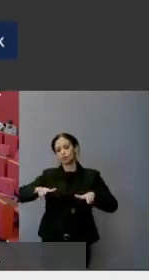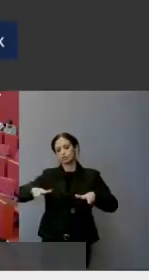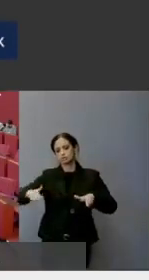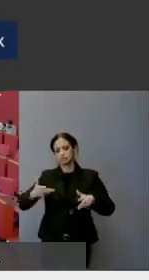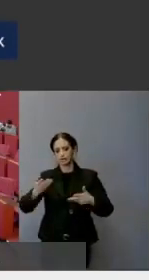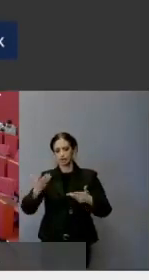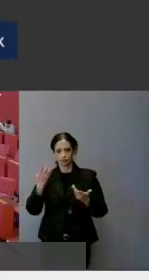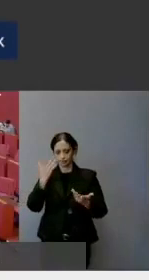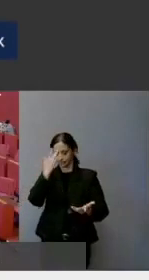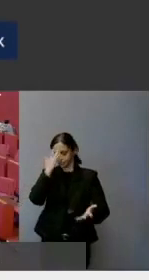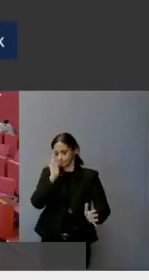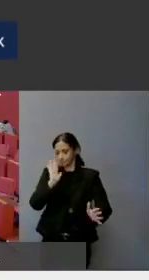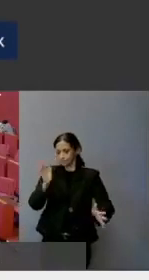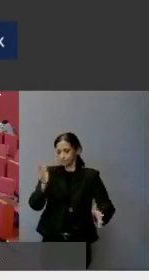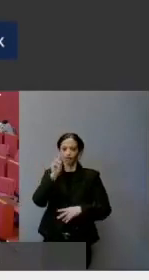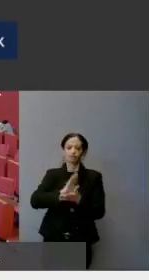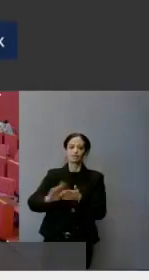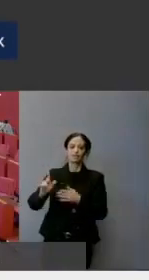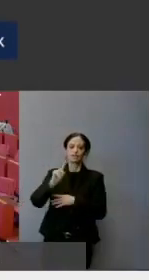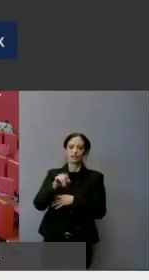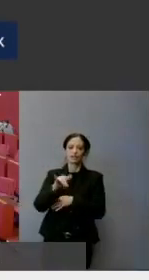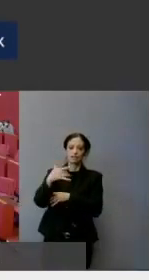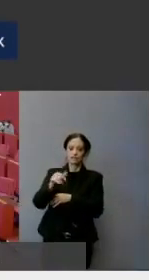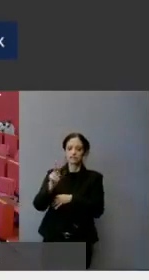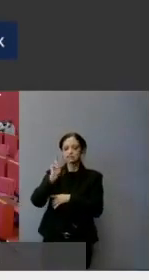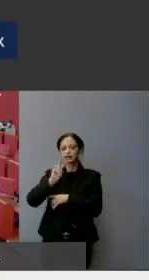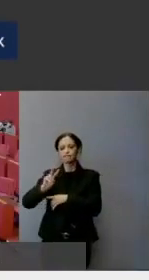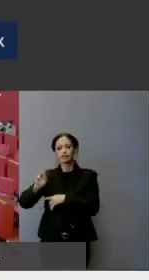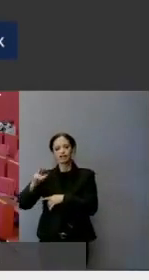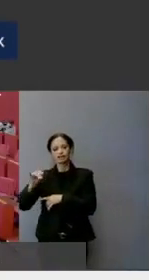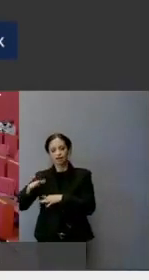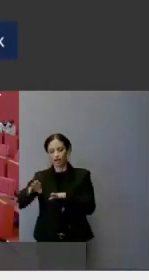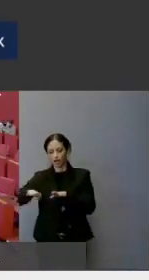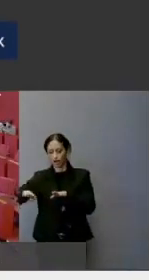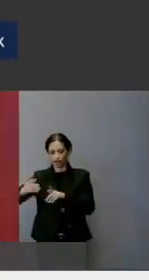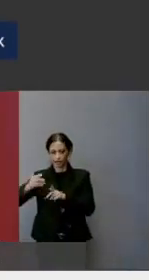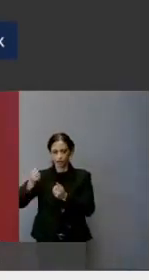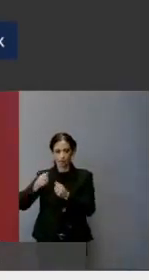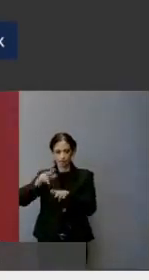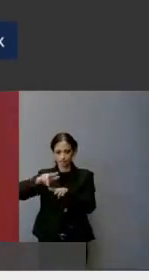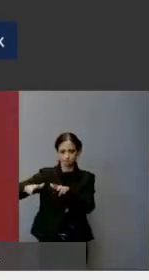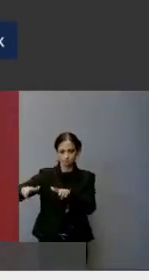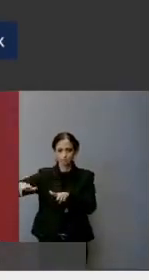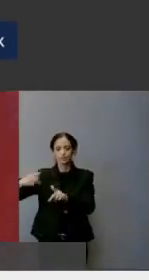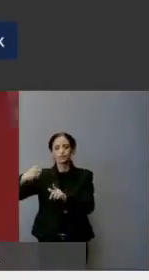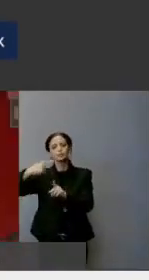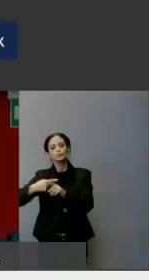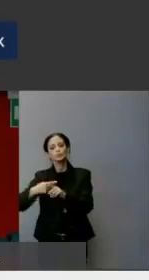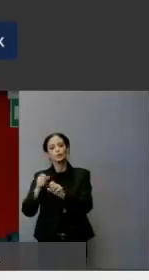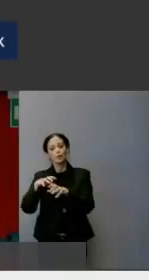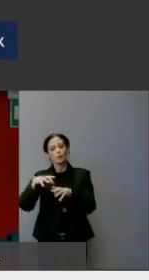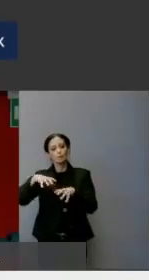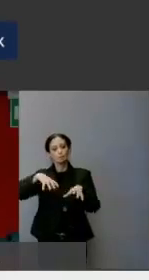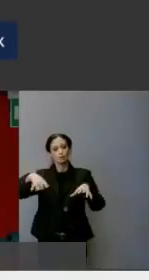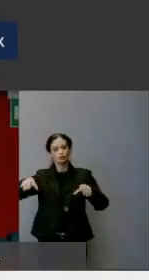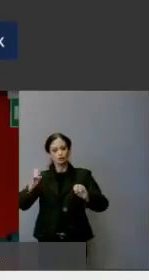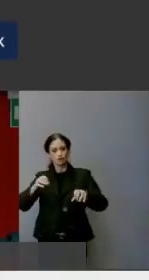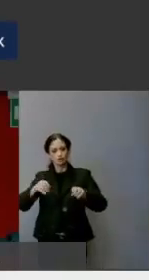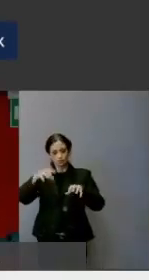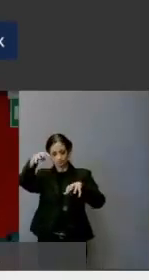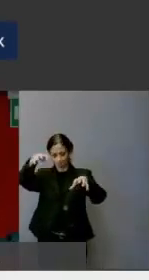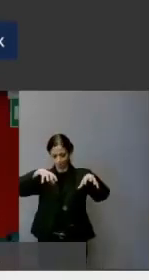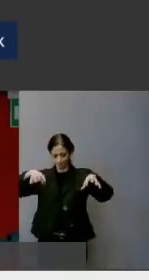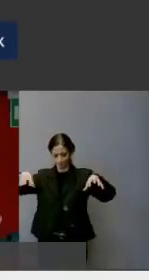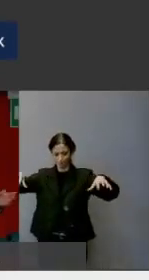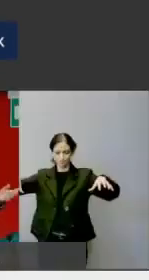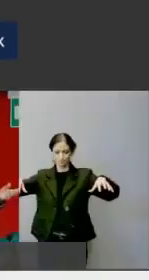zitta via rivale al di là del debito nella rumenta messi un po così e con la come si dice il